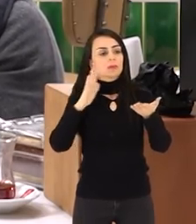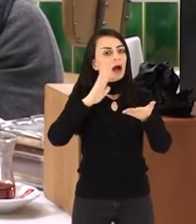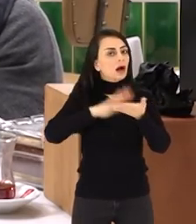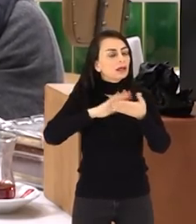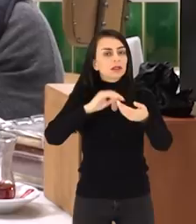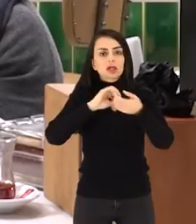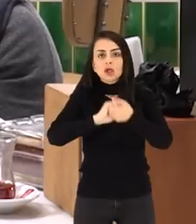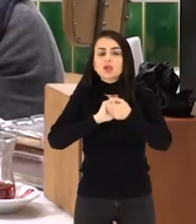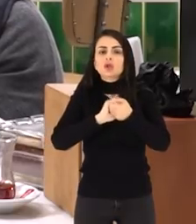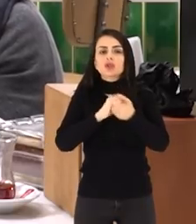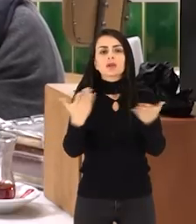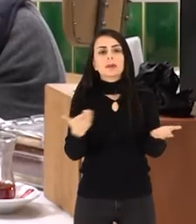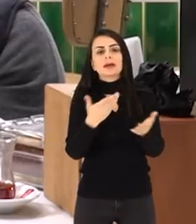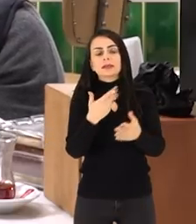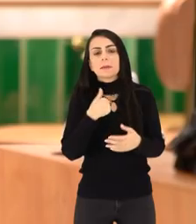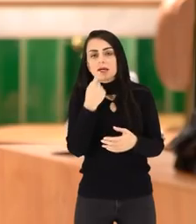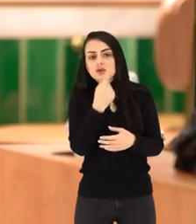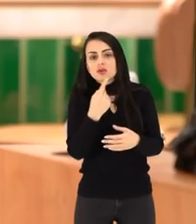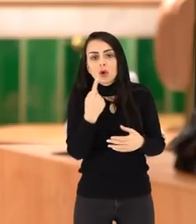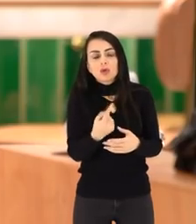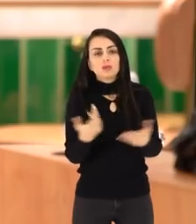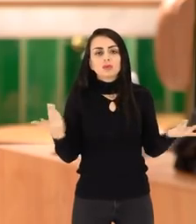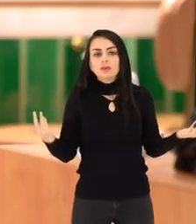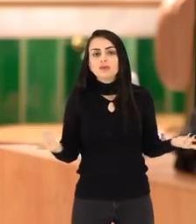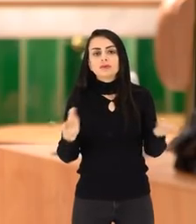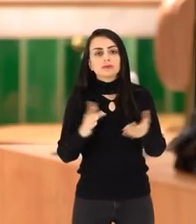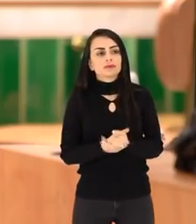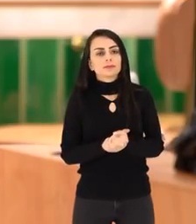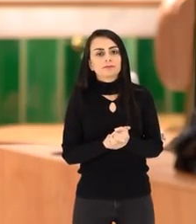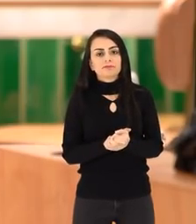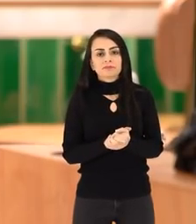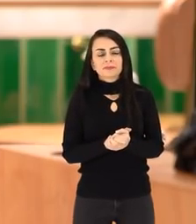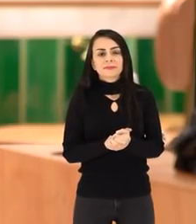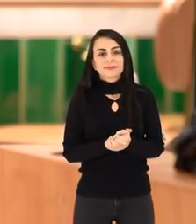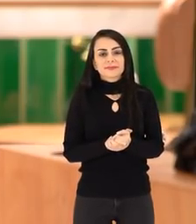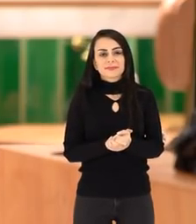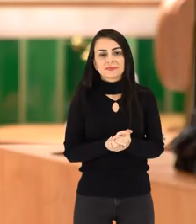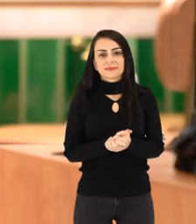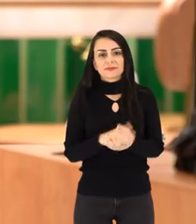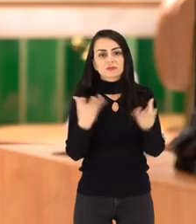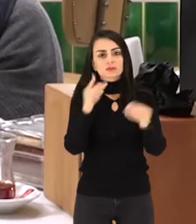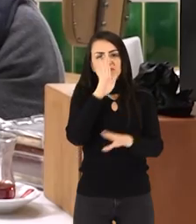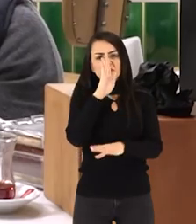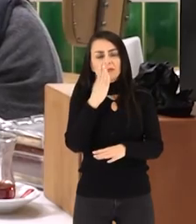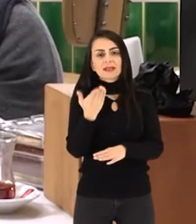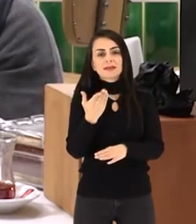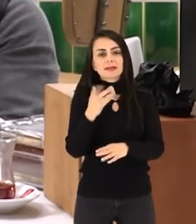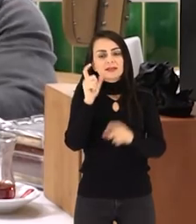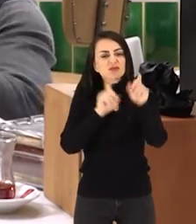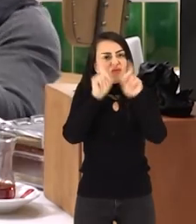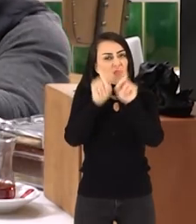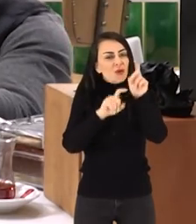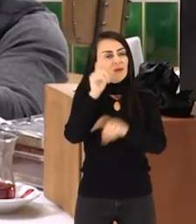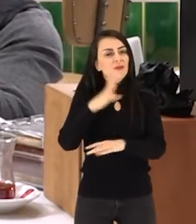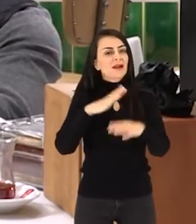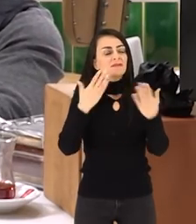de, ortak tanıdıklarımıza da Ebru geliyor bu hafta dediğim zaman. Nasıl ikna ettiğimle ilgili çok ciddi sorular aldım. İkna etmek